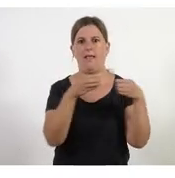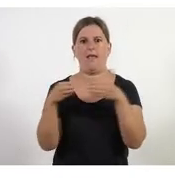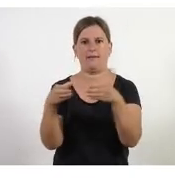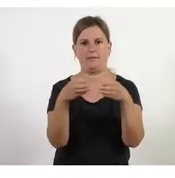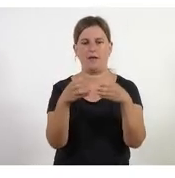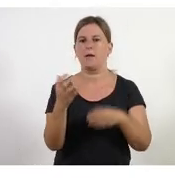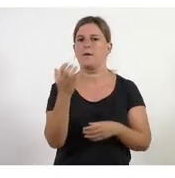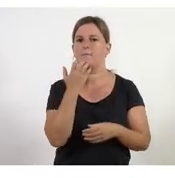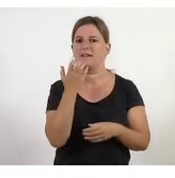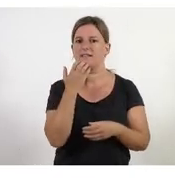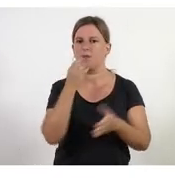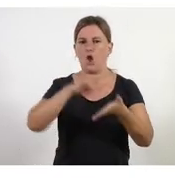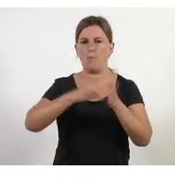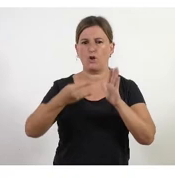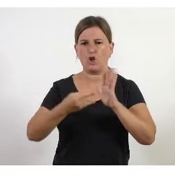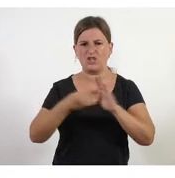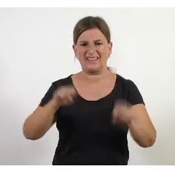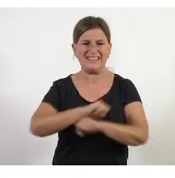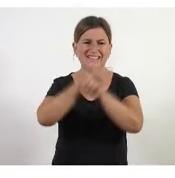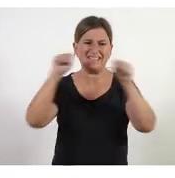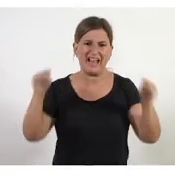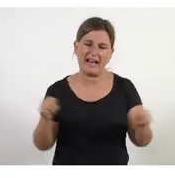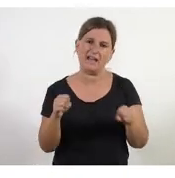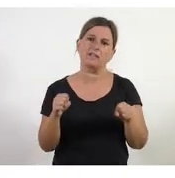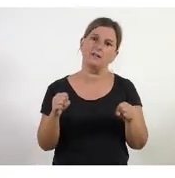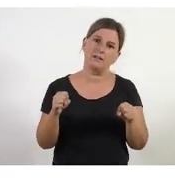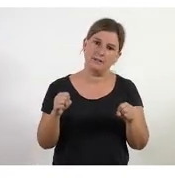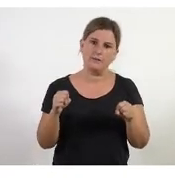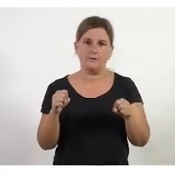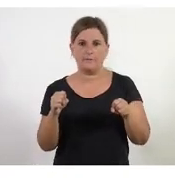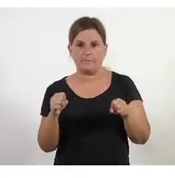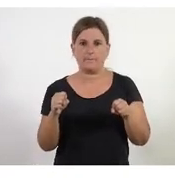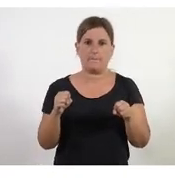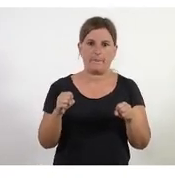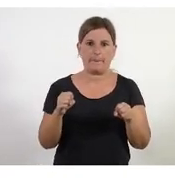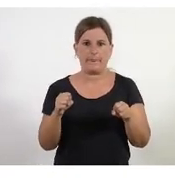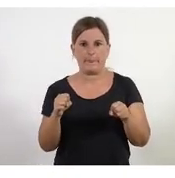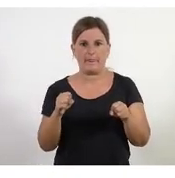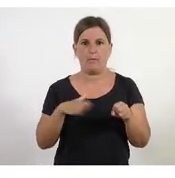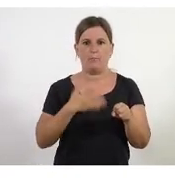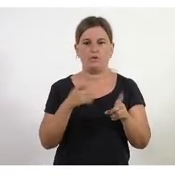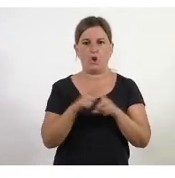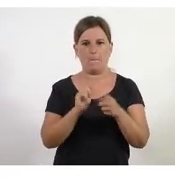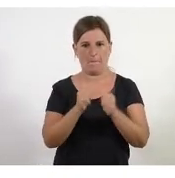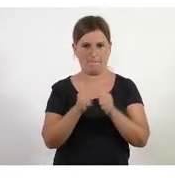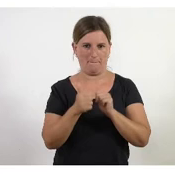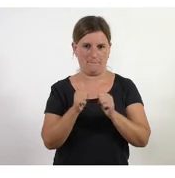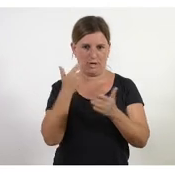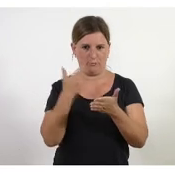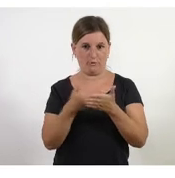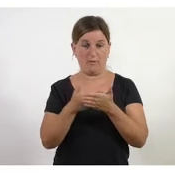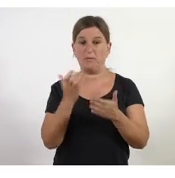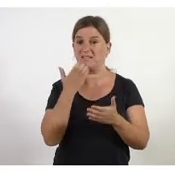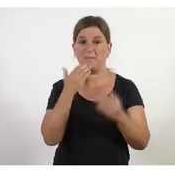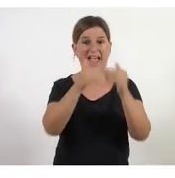projectes una mica grans, això podria ser el projecte pilot, però en entitats com les nostres, petites i